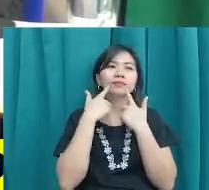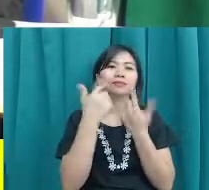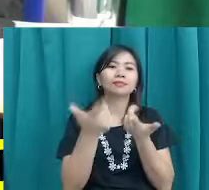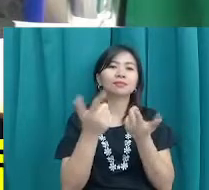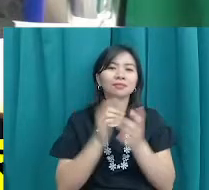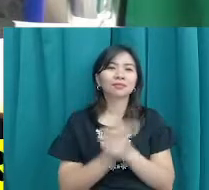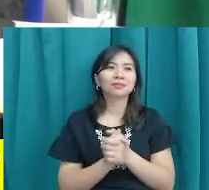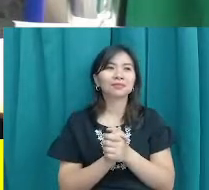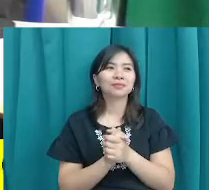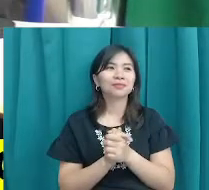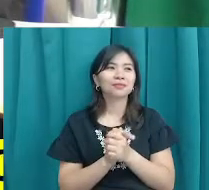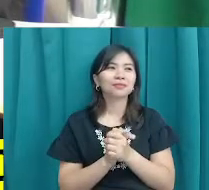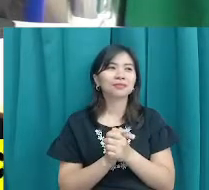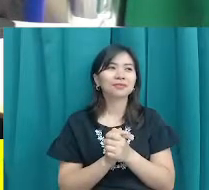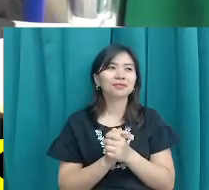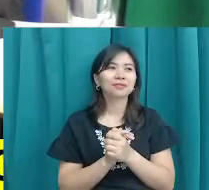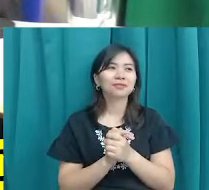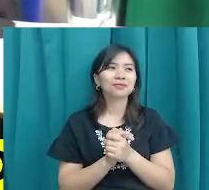yung